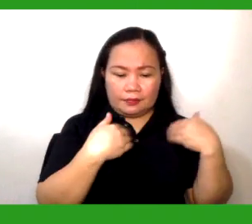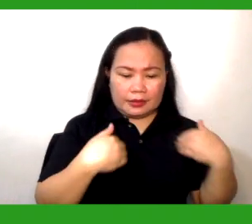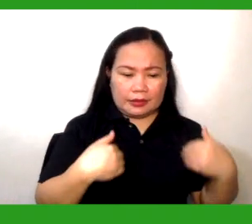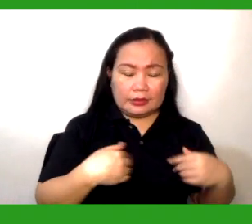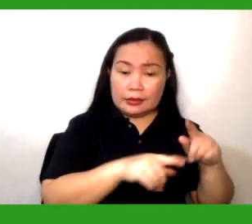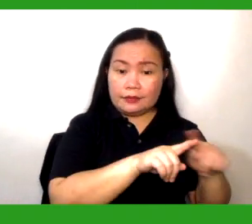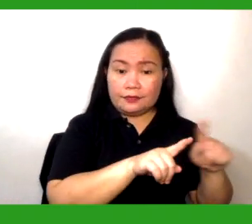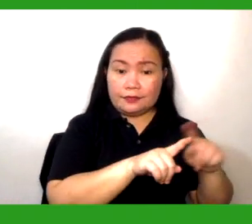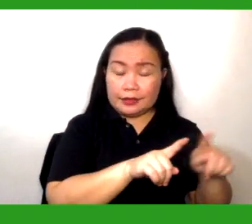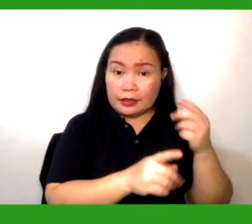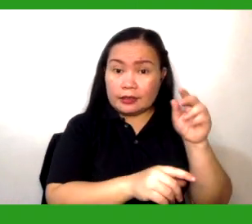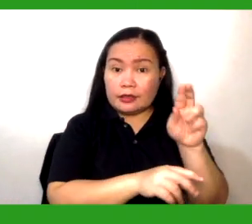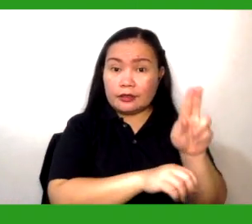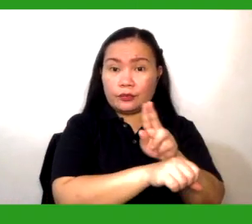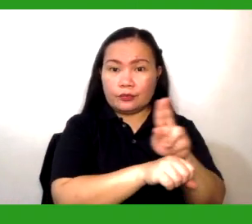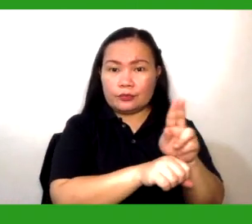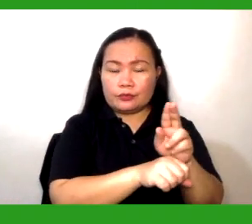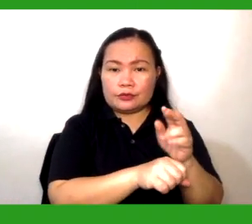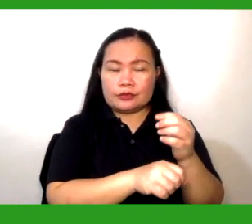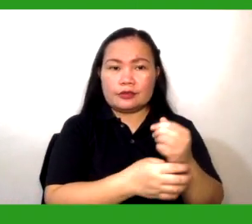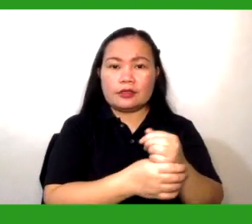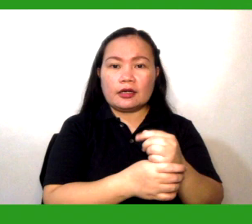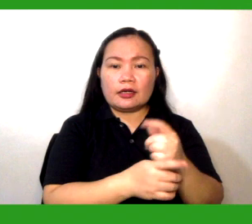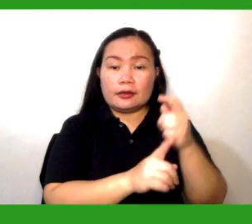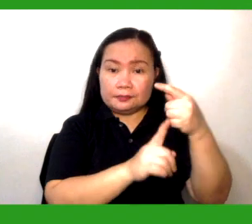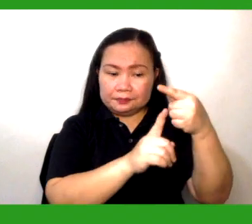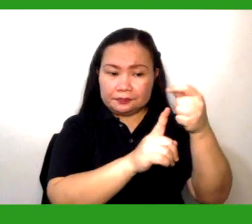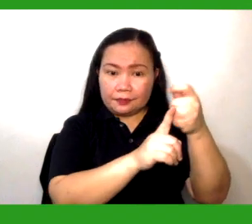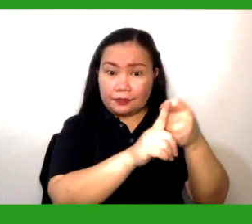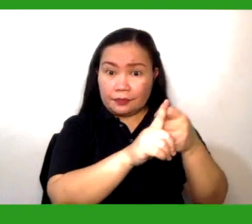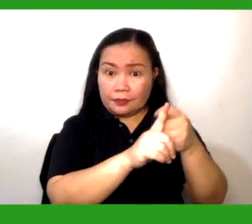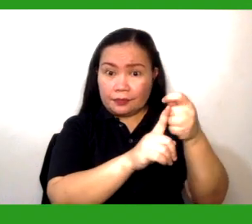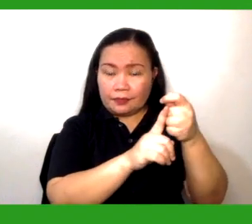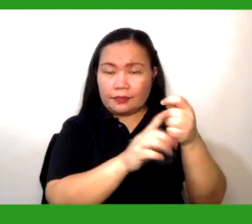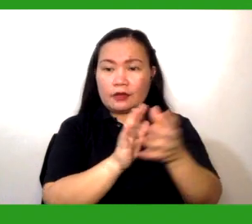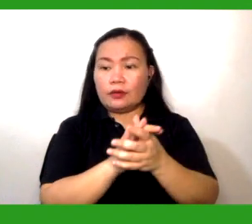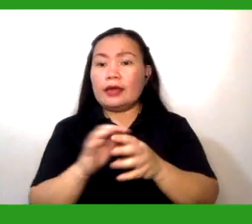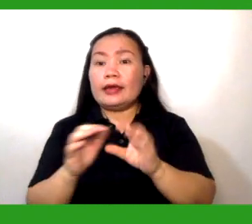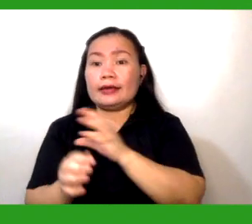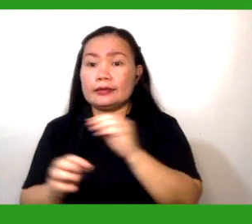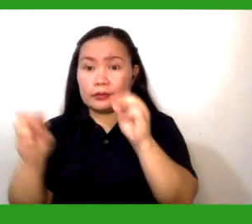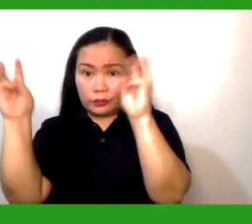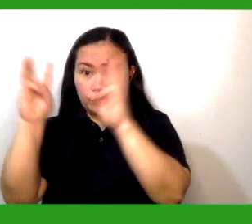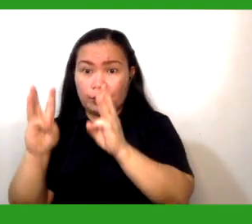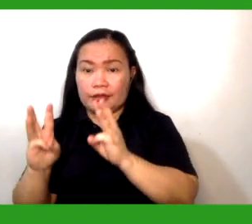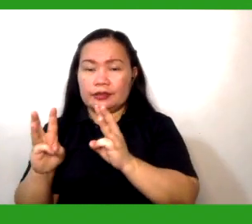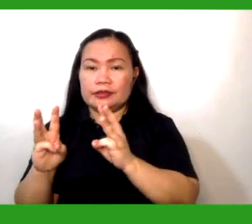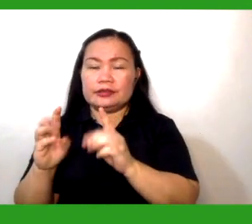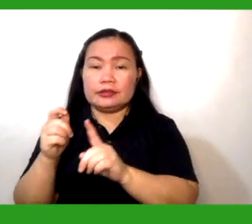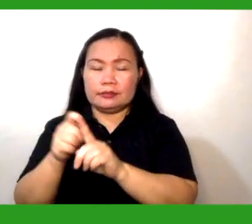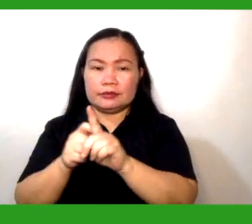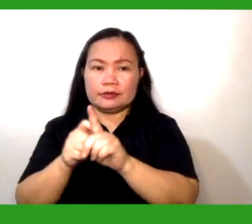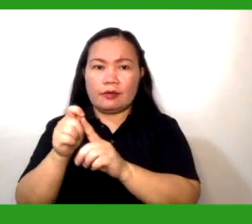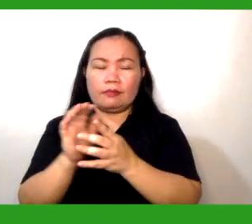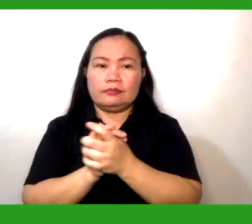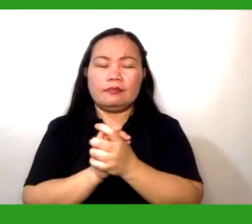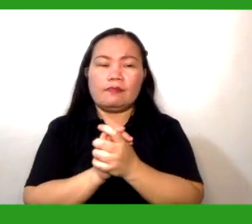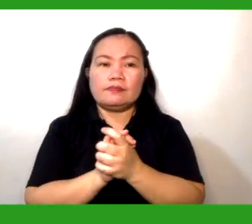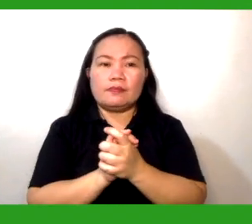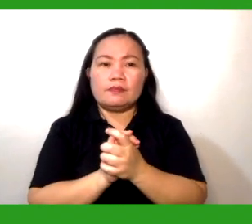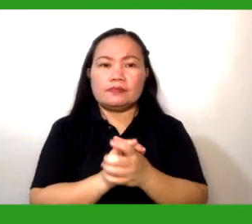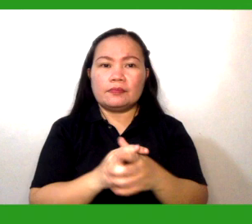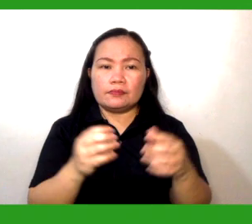heat and the weather temperature. Okay? So, lalo na napapanahon